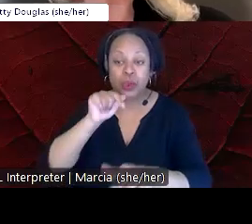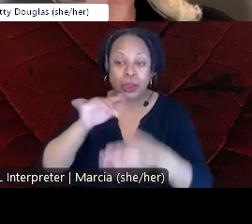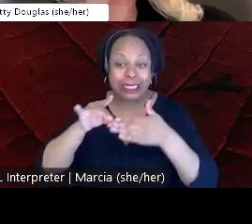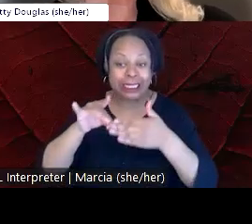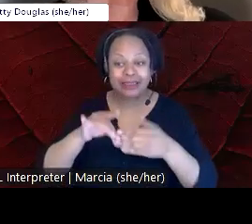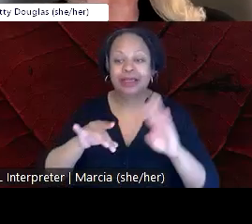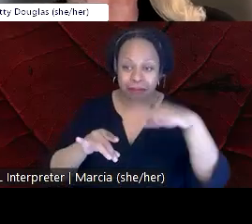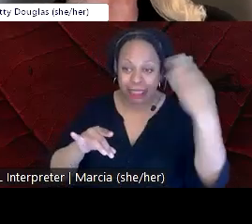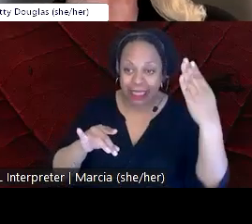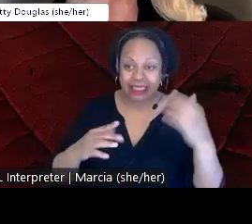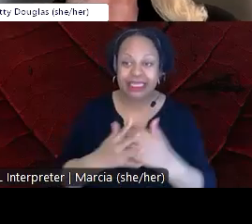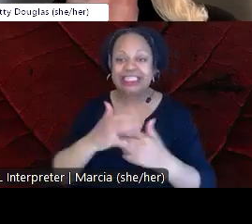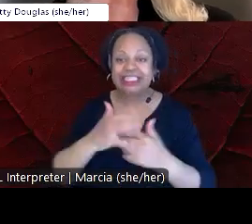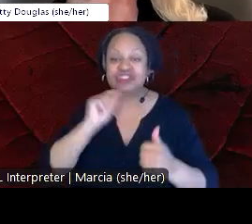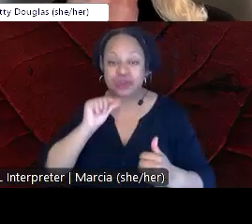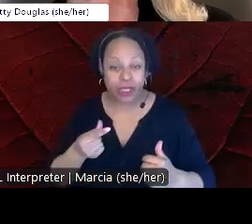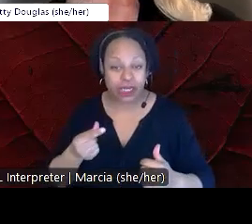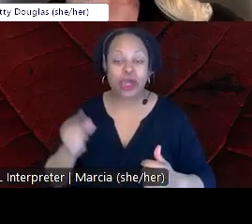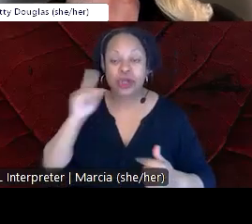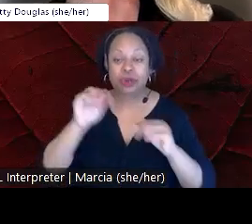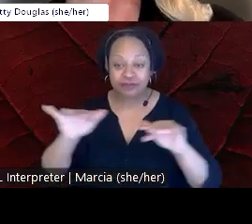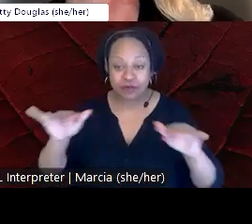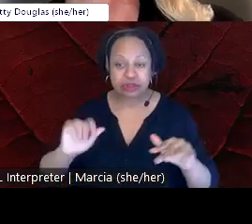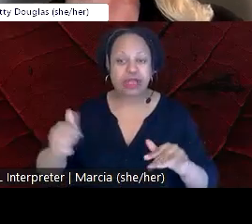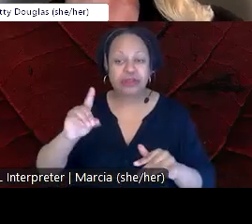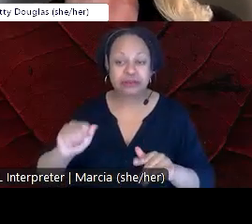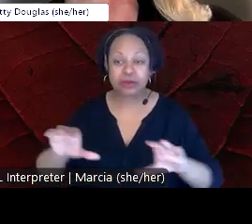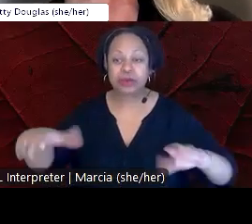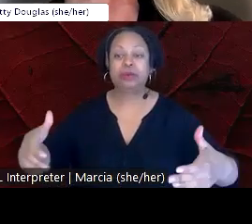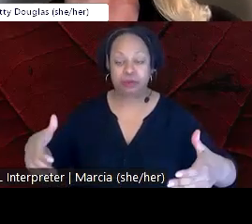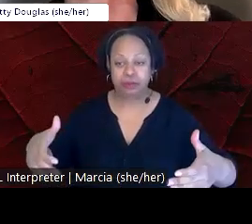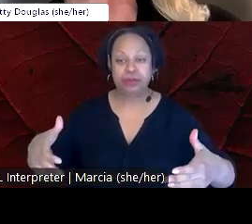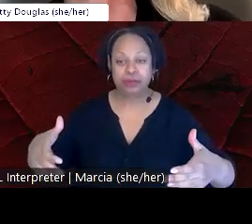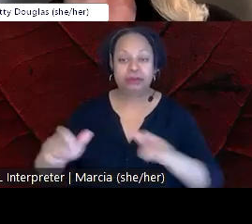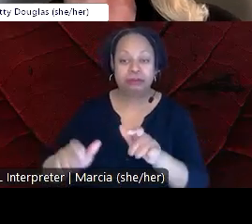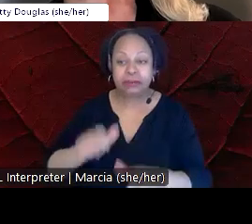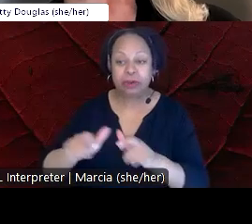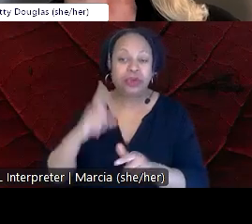mouvement dirigé par des personnes noires et également des personnes en situation de handicap